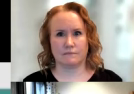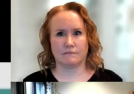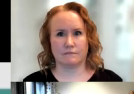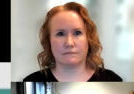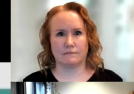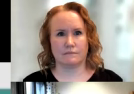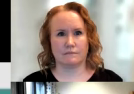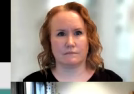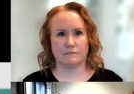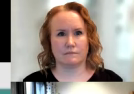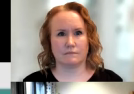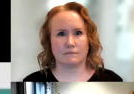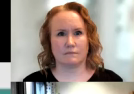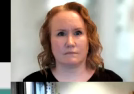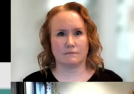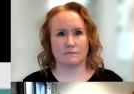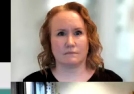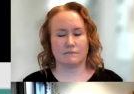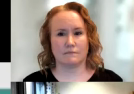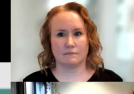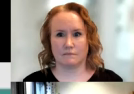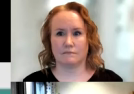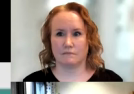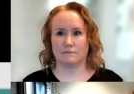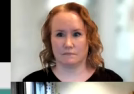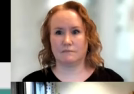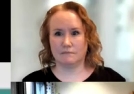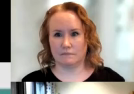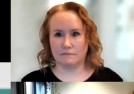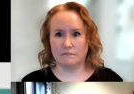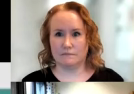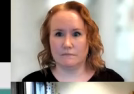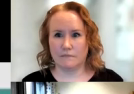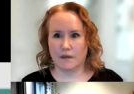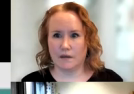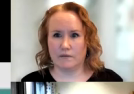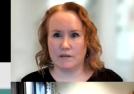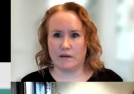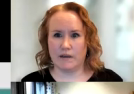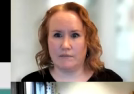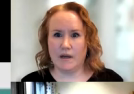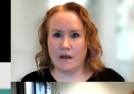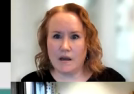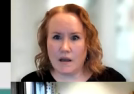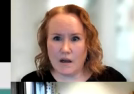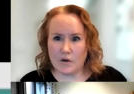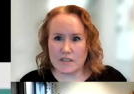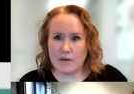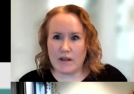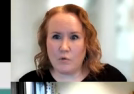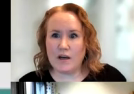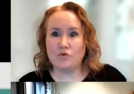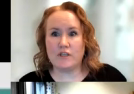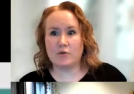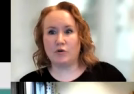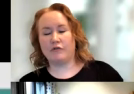vi skjønner veldig godt at folk ønsker svar på det ganske snart. Det har stor betydning. Mm. Den ser vi. Løsningen